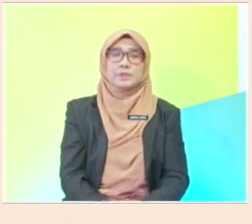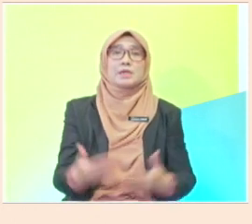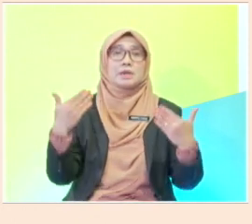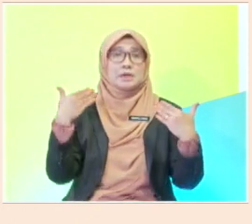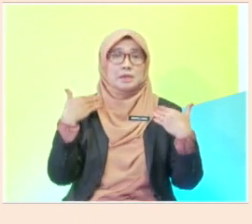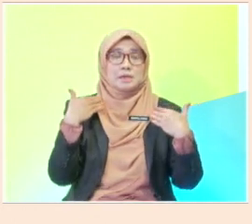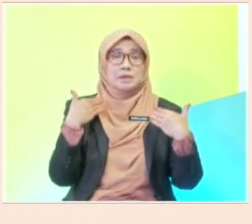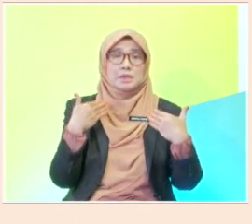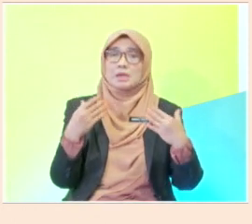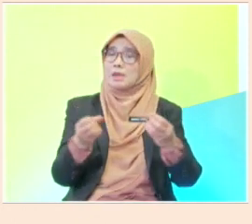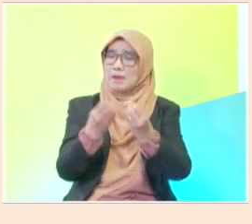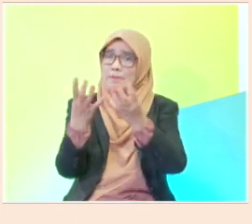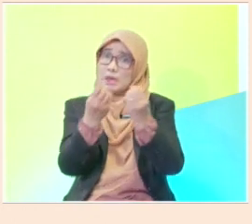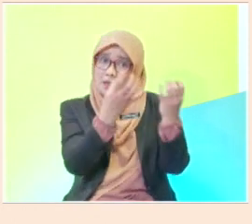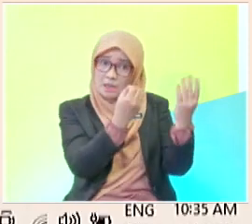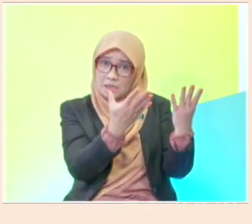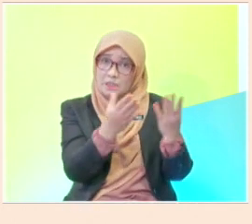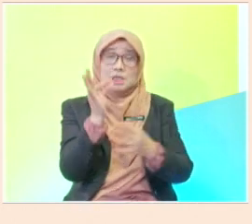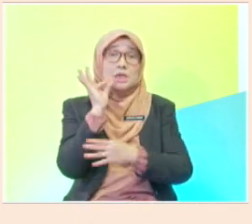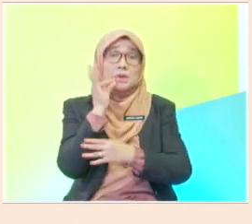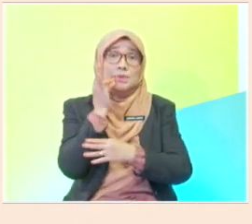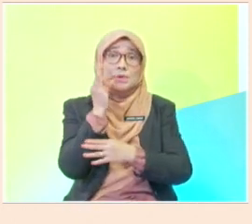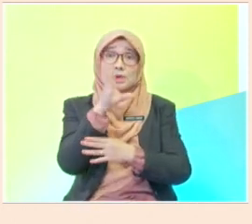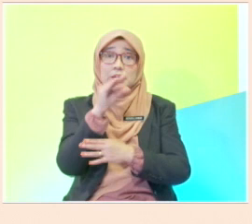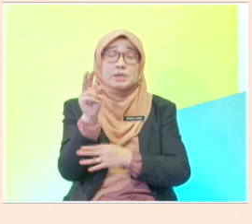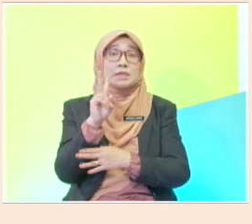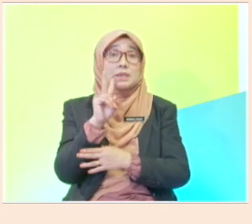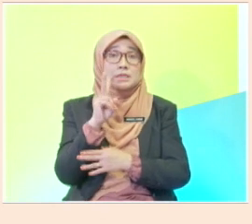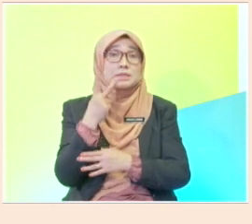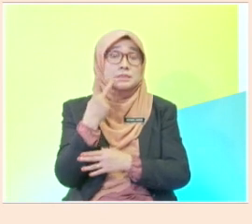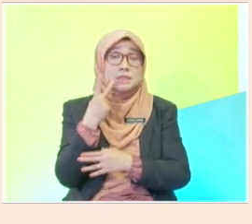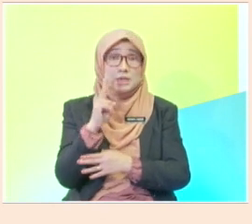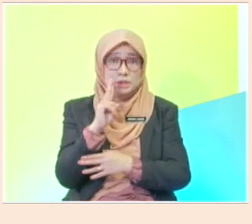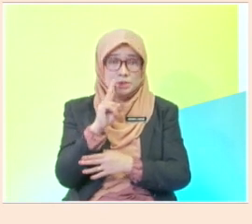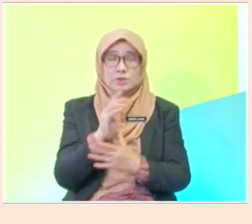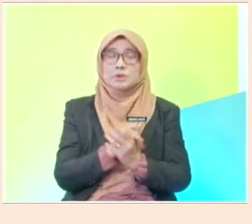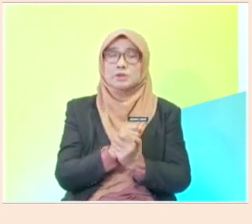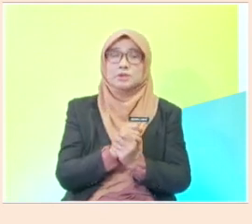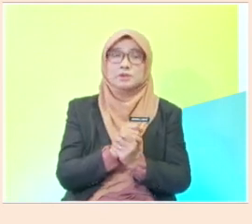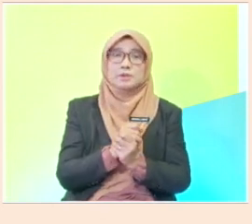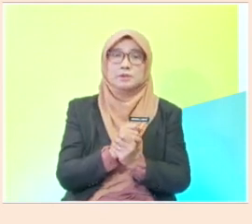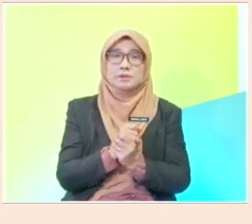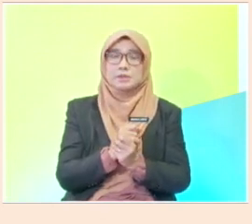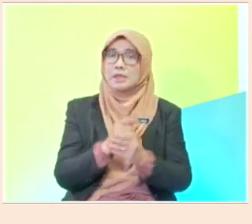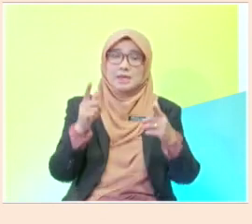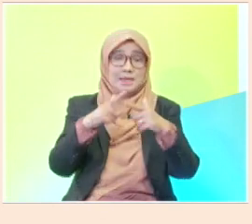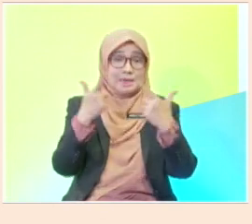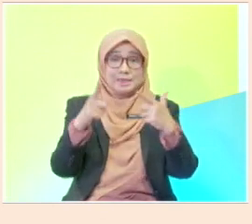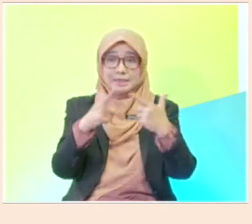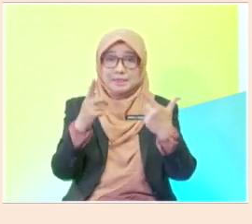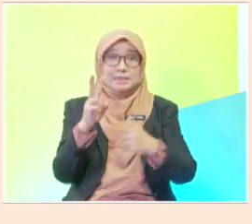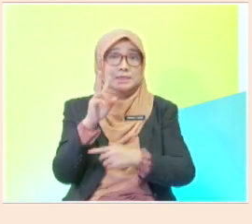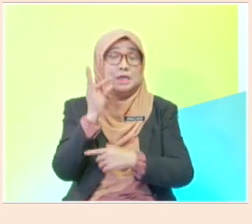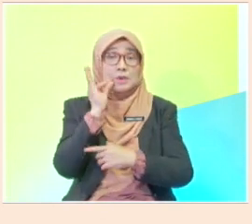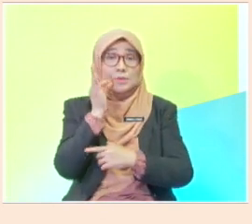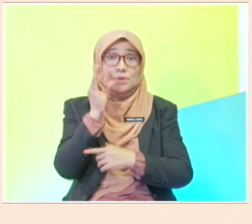juga mempelbagaikan pengambilan buah dan sayur-sayuran. Sebab berbeza sayur, berbeza buah-buahan, dia akan membekalkan jenis